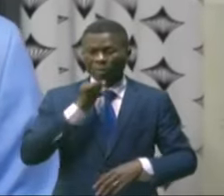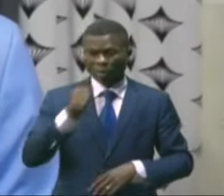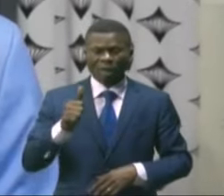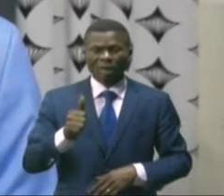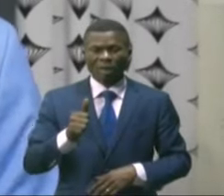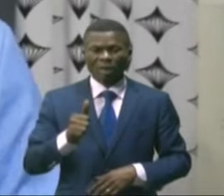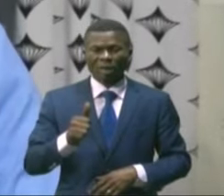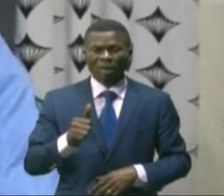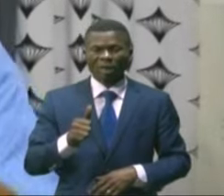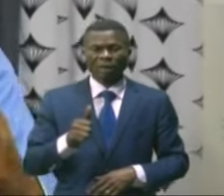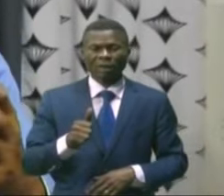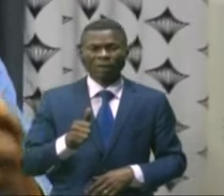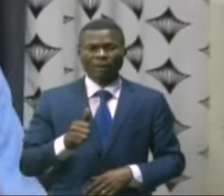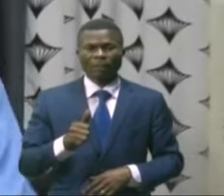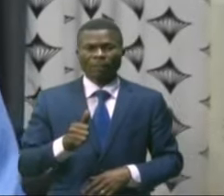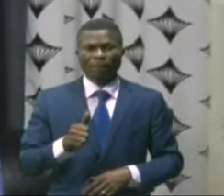effectivement